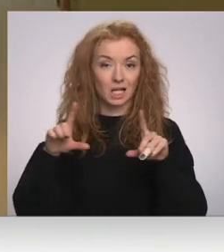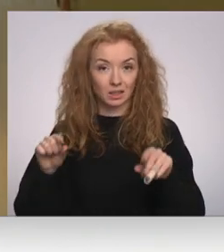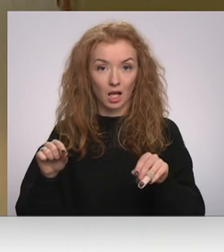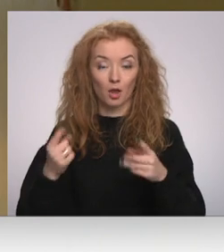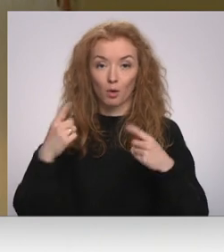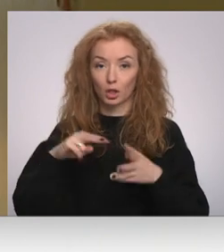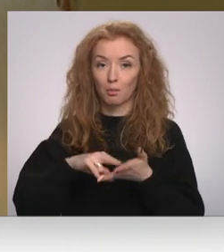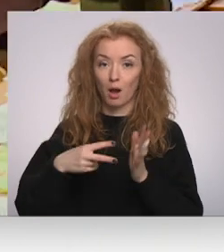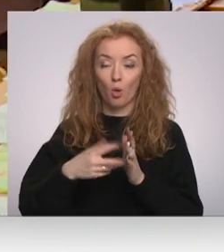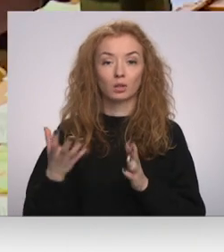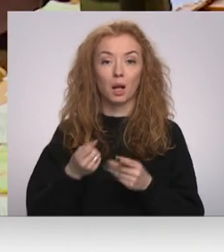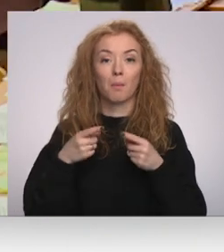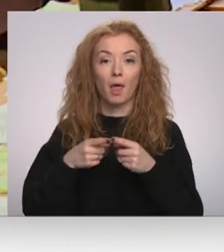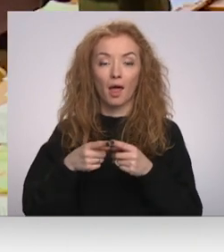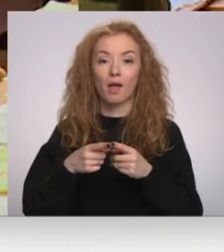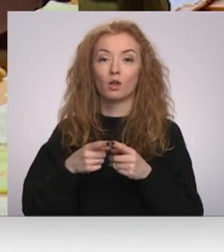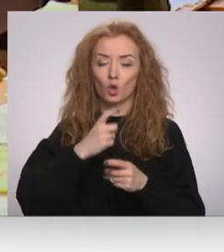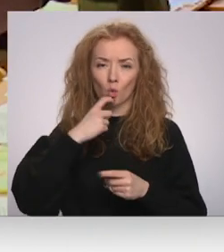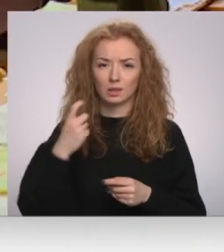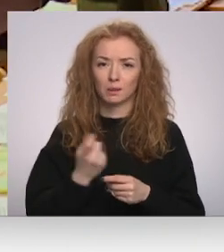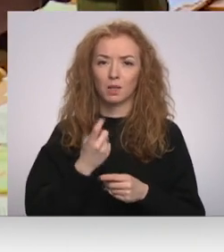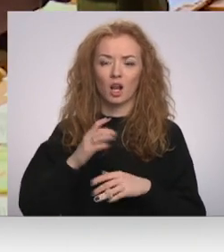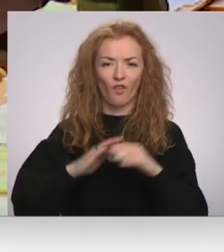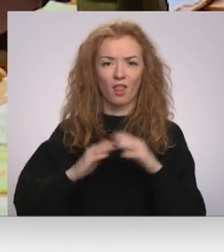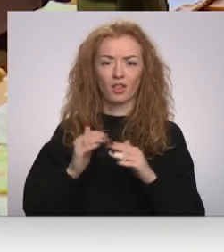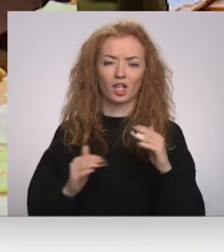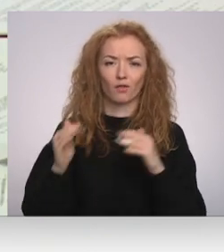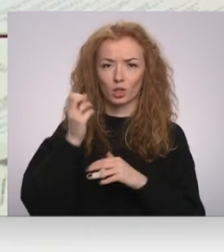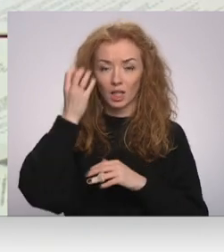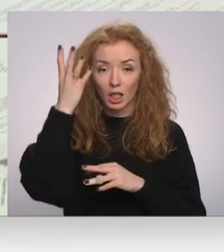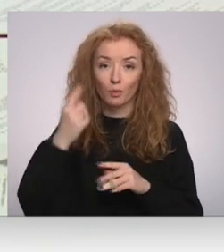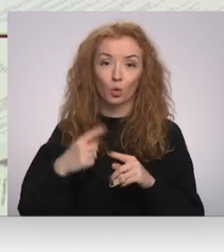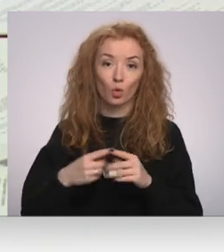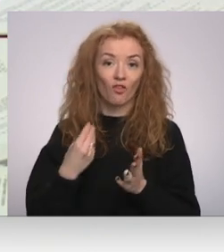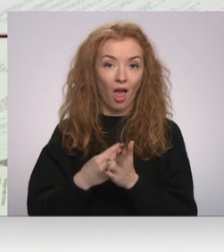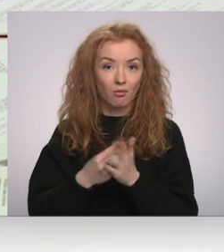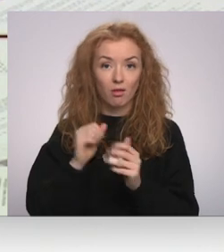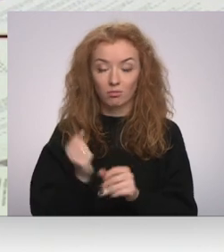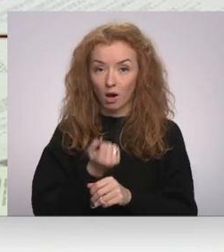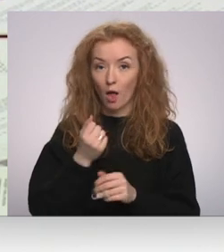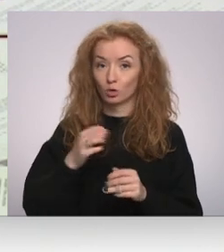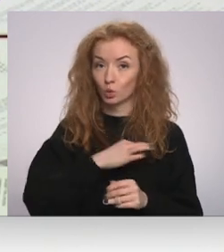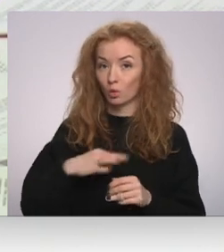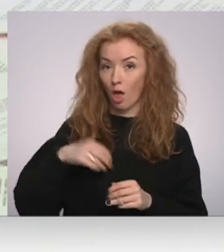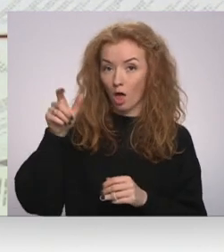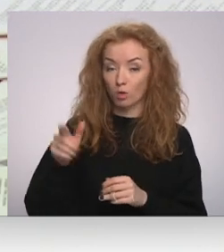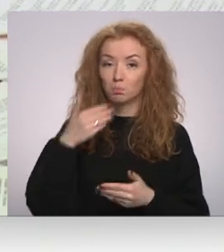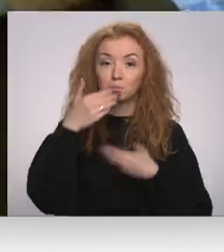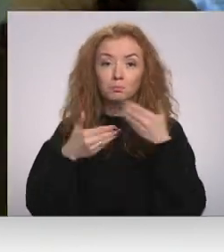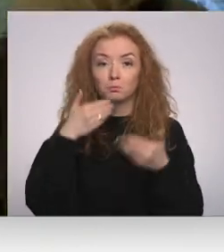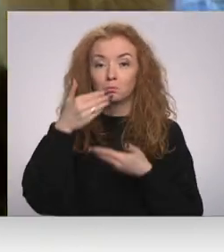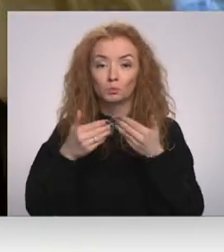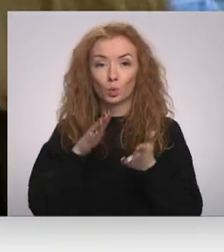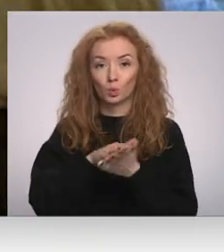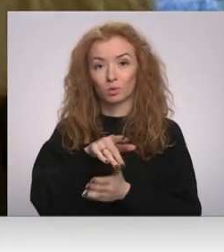tiekot plānotas ar mērķi stiprināt kvalitatīvu izglītību un ka vērtēts tiek gan studentu pieprasījums pēc konkrētām